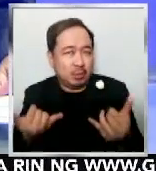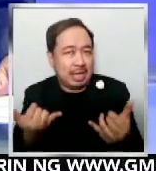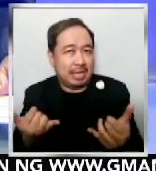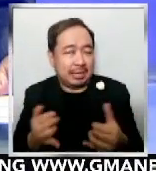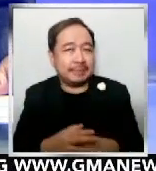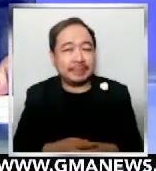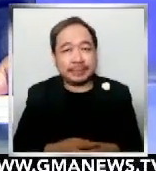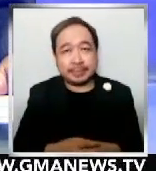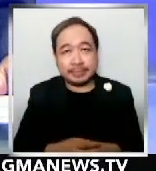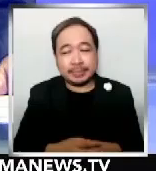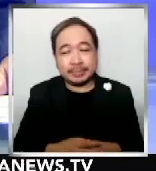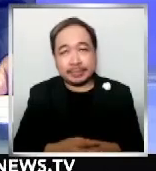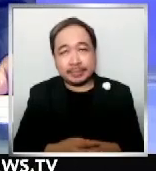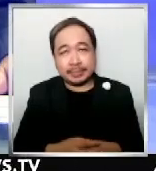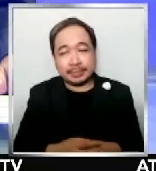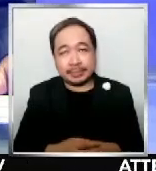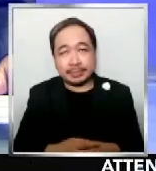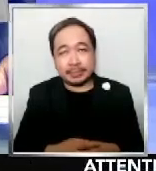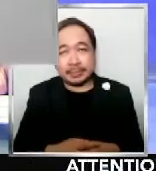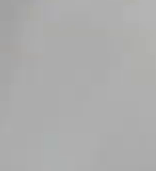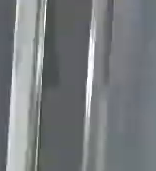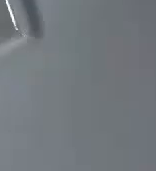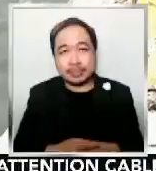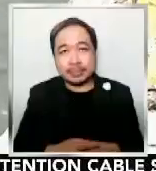Isa Vendanyo Umali ng Super Radio DCWB.